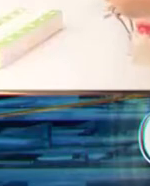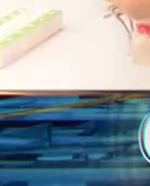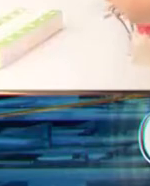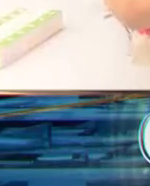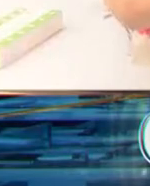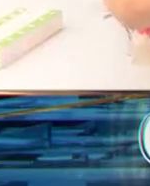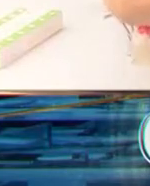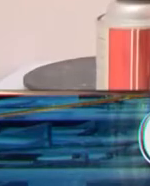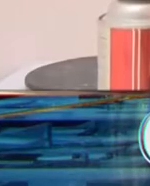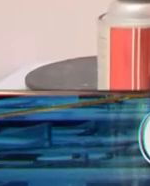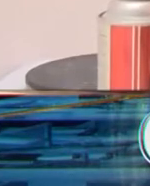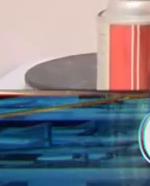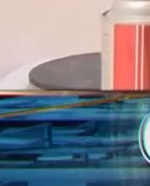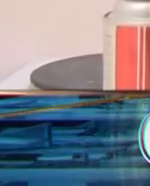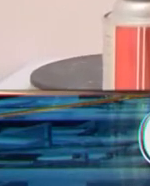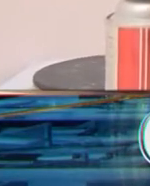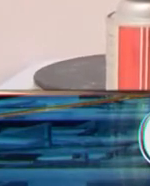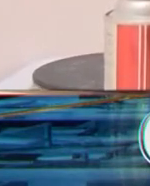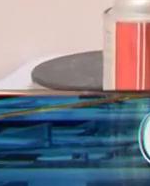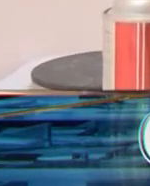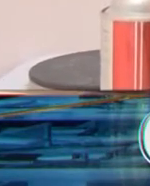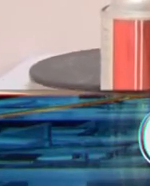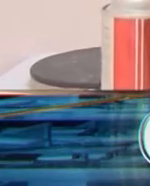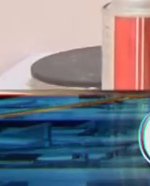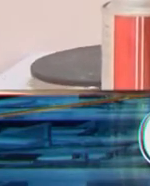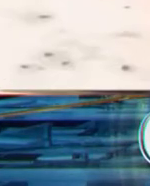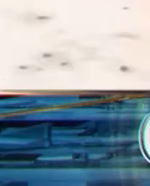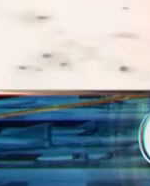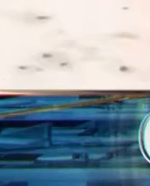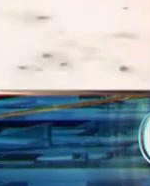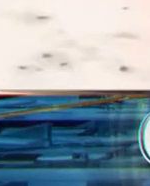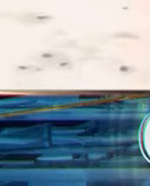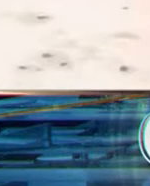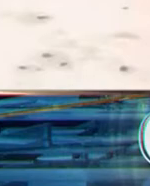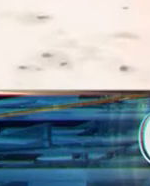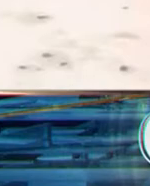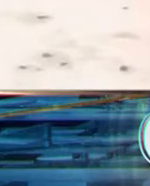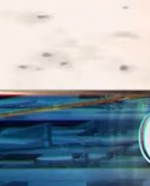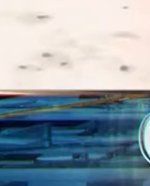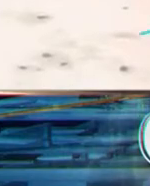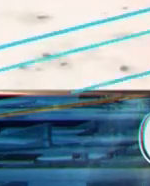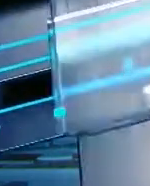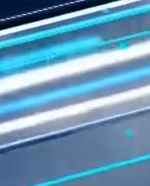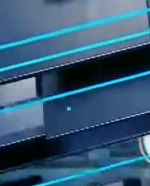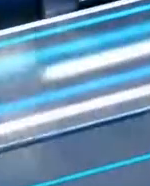Все по зубам. Уникальный кабинет стоматологической ортопедии появился в Алматинской области.